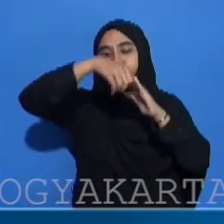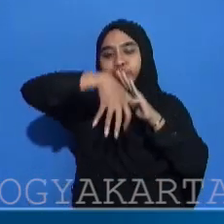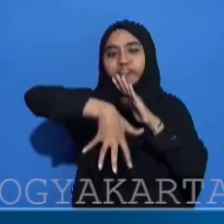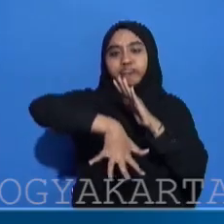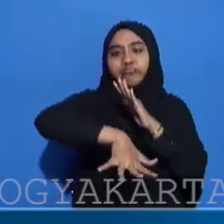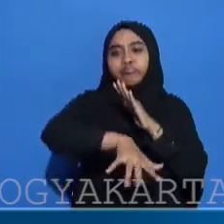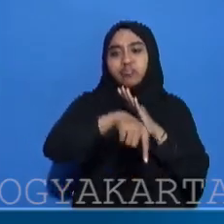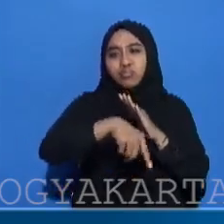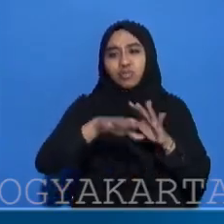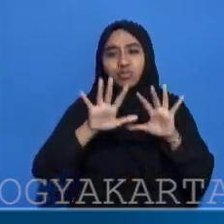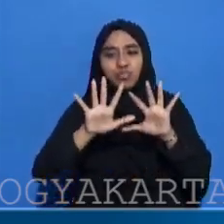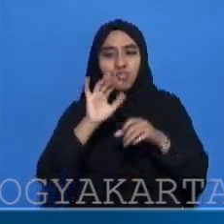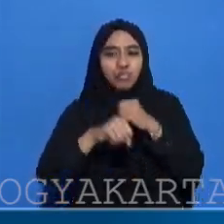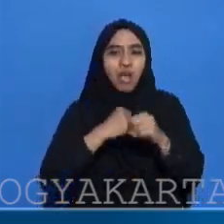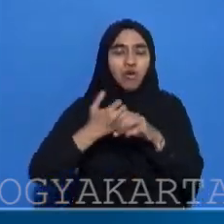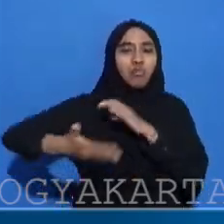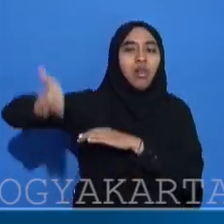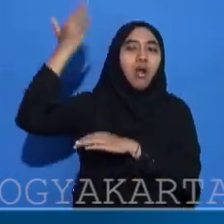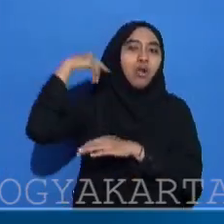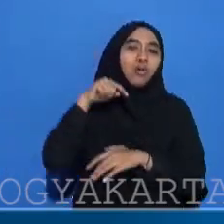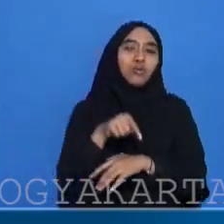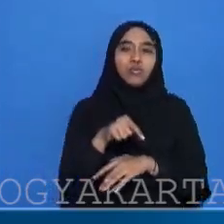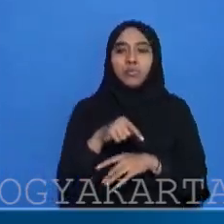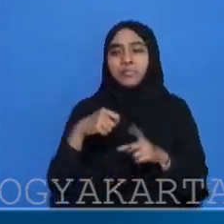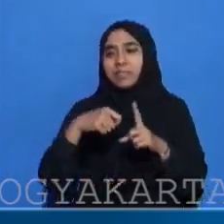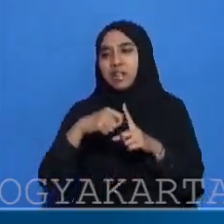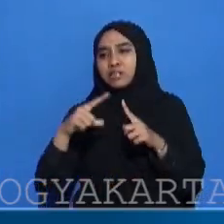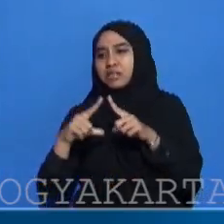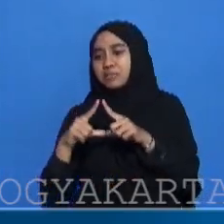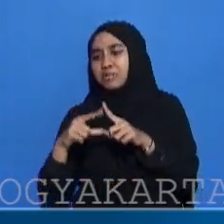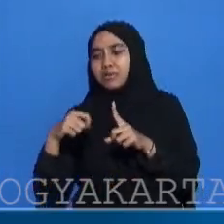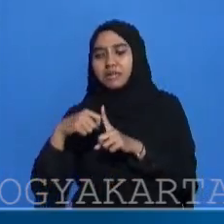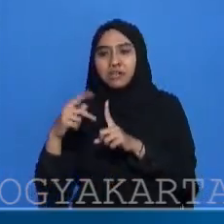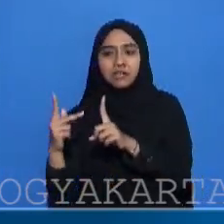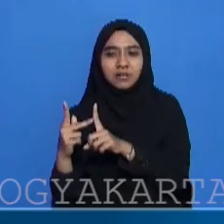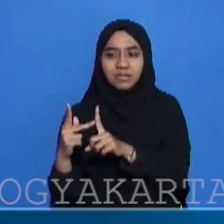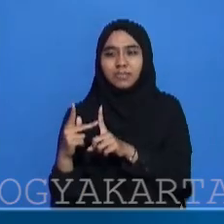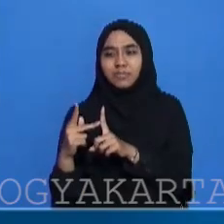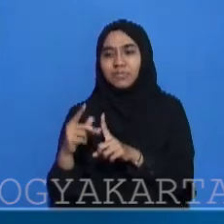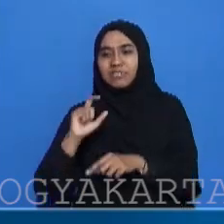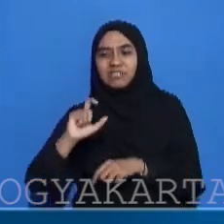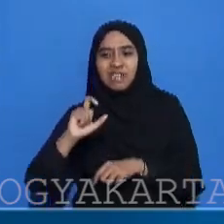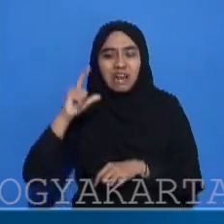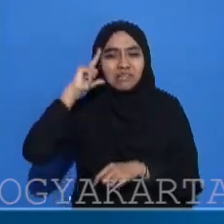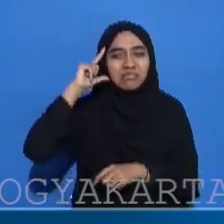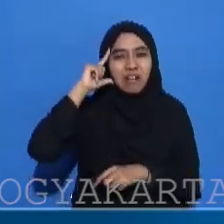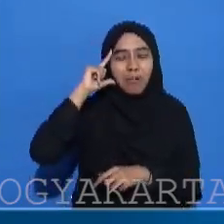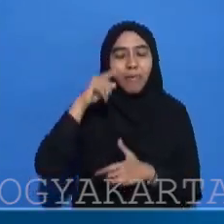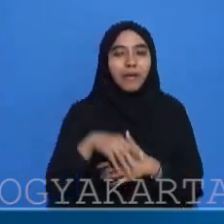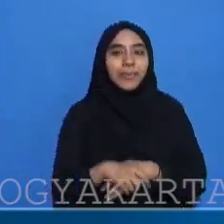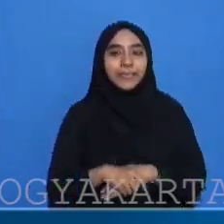persisnya di bekas kawasan pemukiman Dusun Kaliadem Kelurahan kepuharjo Kapan hewan Cangkringan Sleman